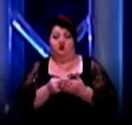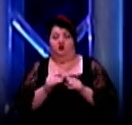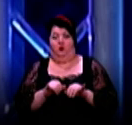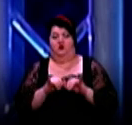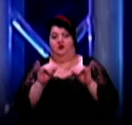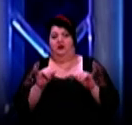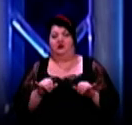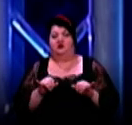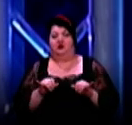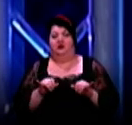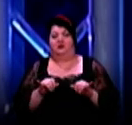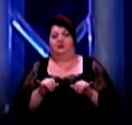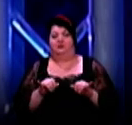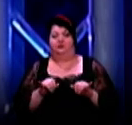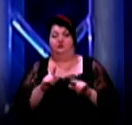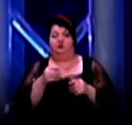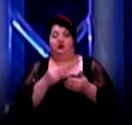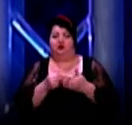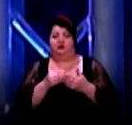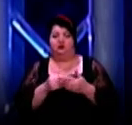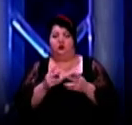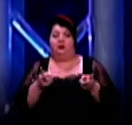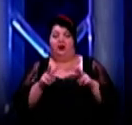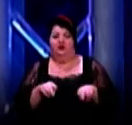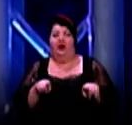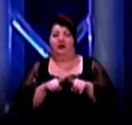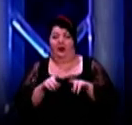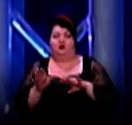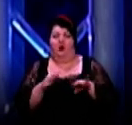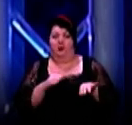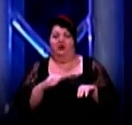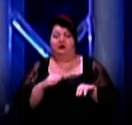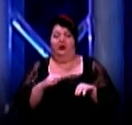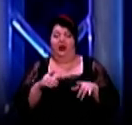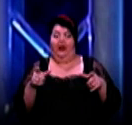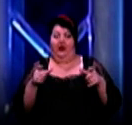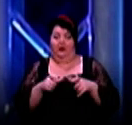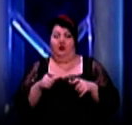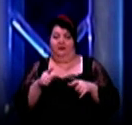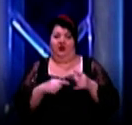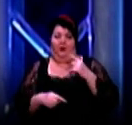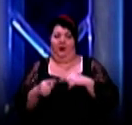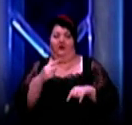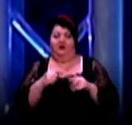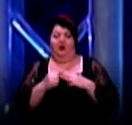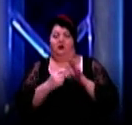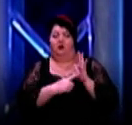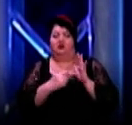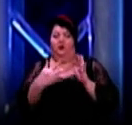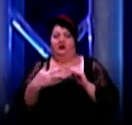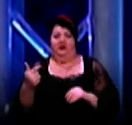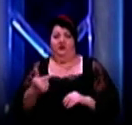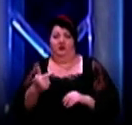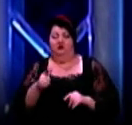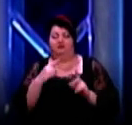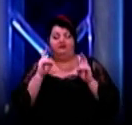збільшили. Ця сума залишиться такою ж після карантину, чи вона знову повернеться до 650 гривень після карантину? Цього не знаємо,